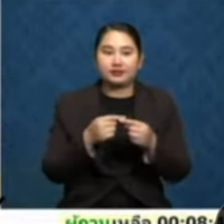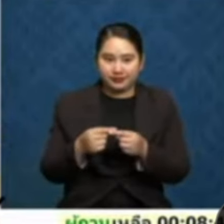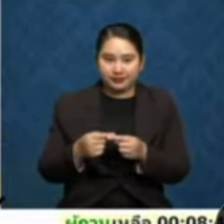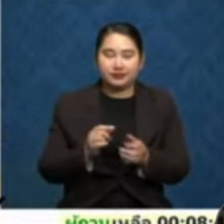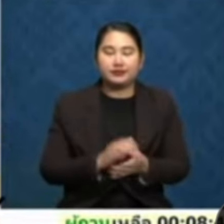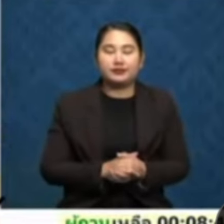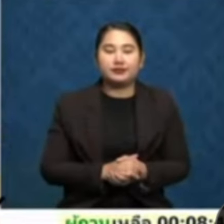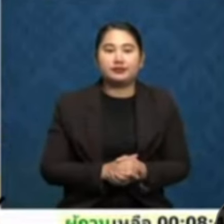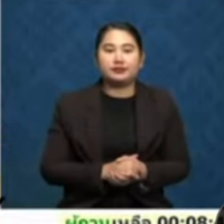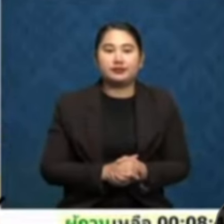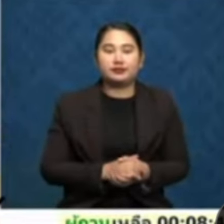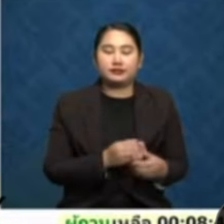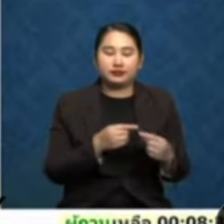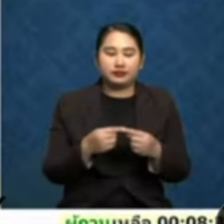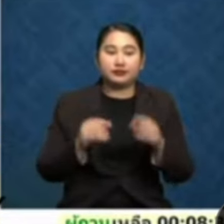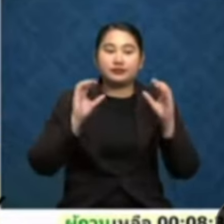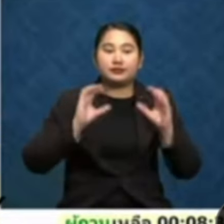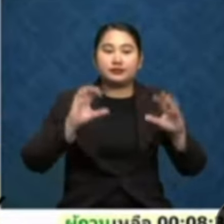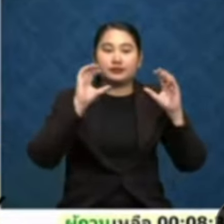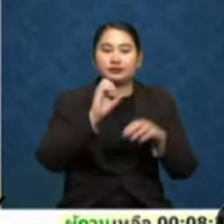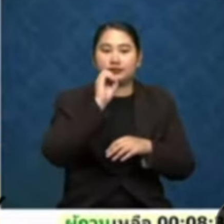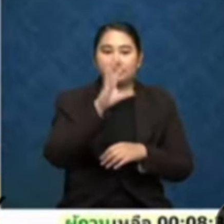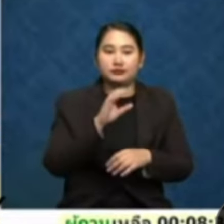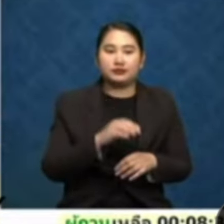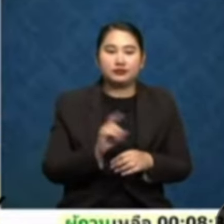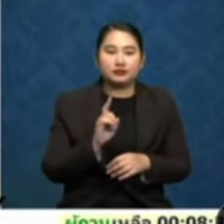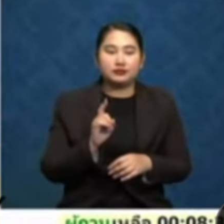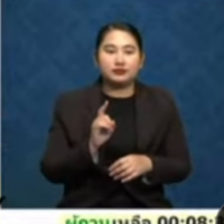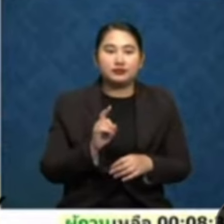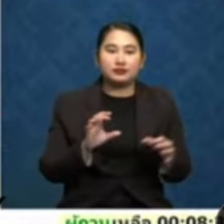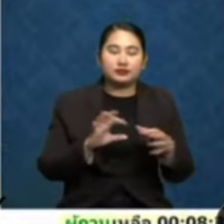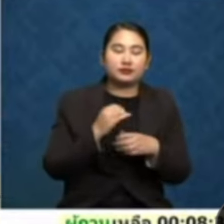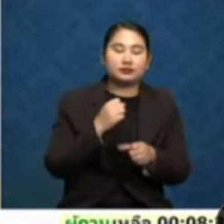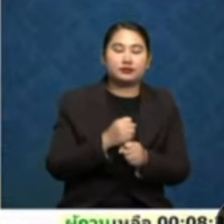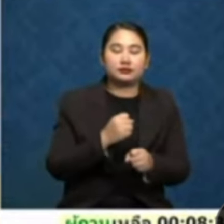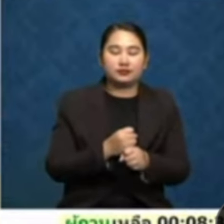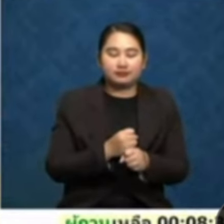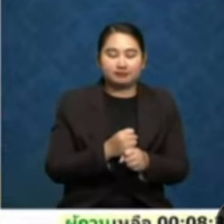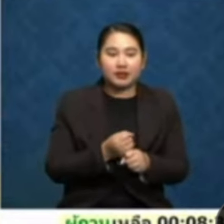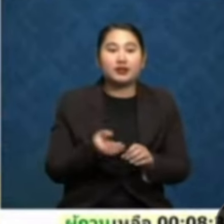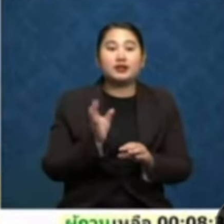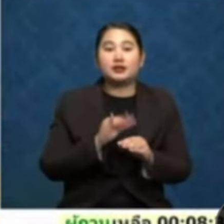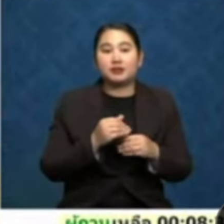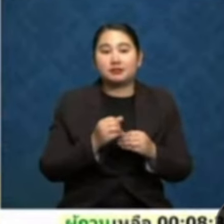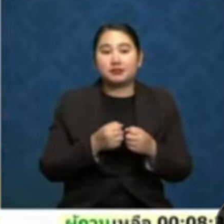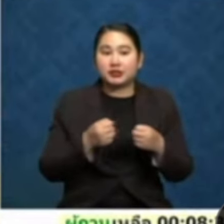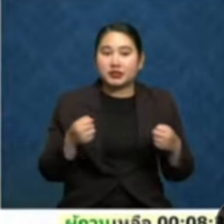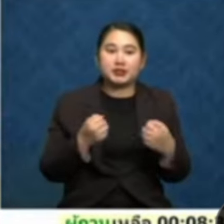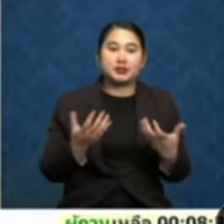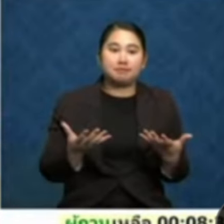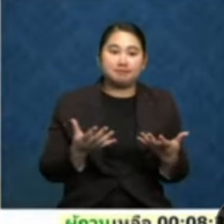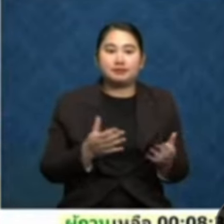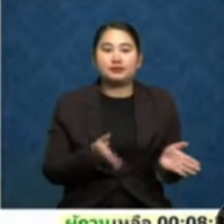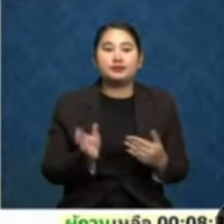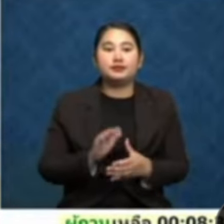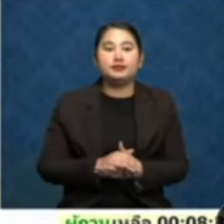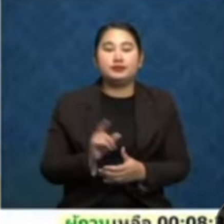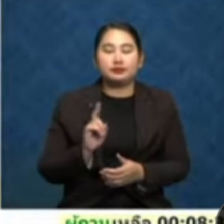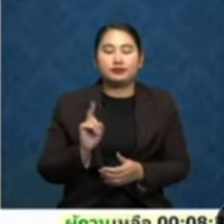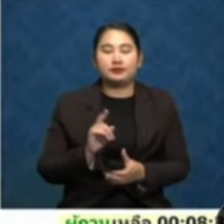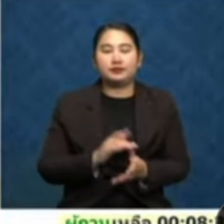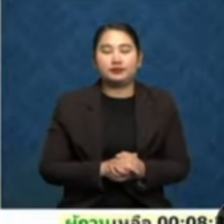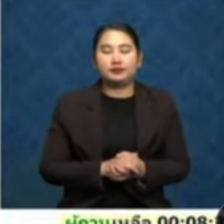1ข้อนะครับผ่านไปยังรัฐบาลว่ามีความเป็นไปได้มากน้อยอย่างไรในการเอ่อขยายกรอบวงเงินต่างๆเหล่านี้นะครับอีกหนึ่งส่วนนะ